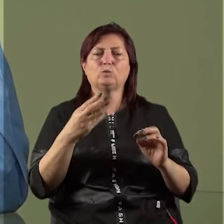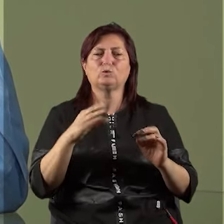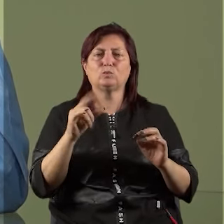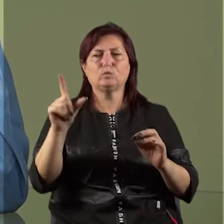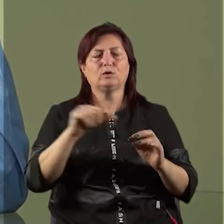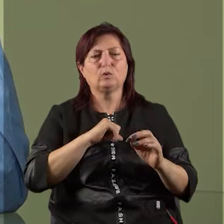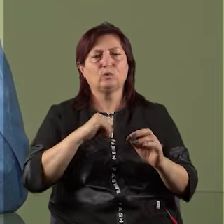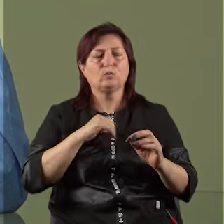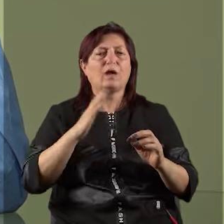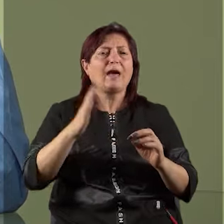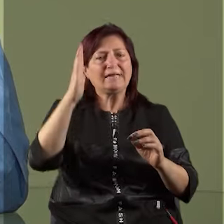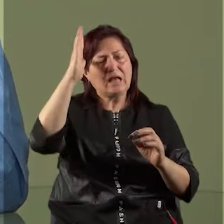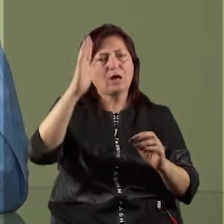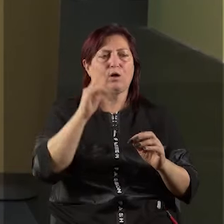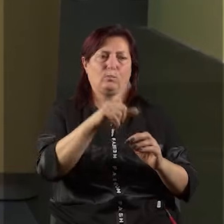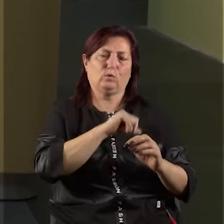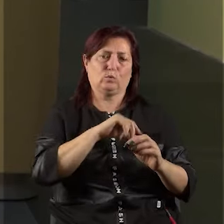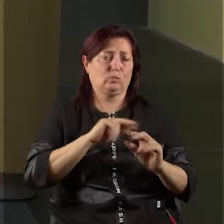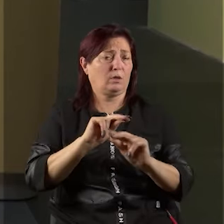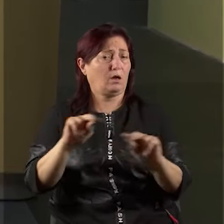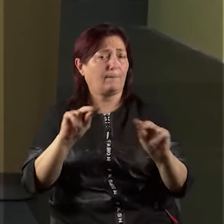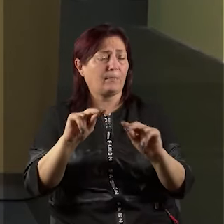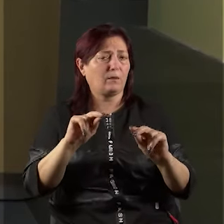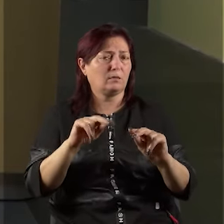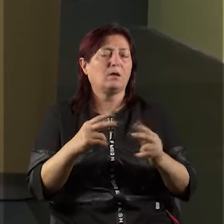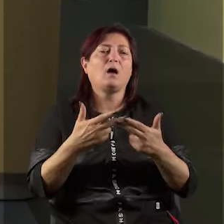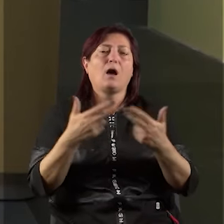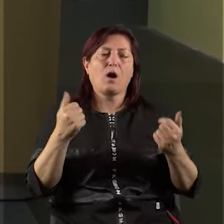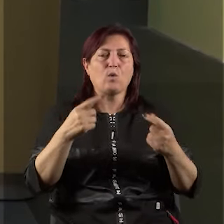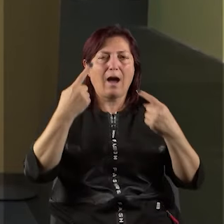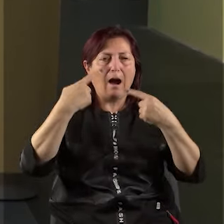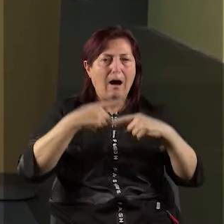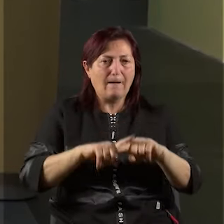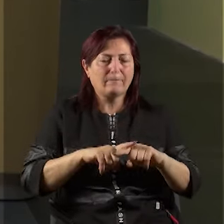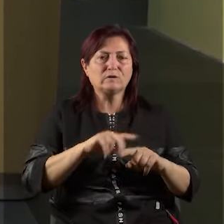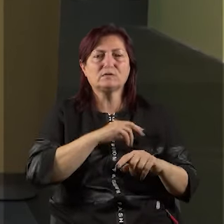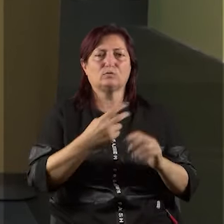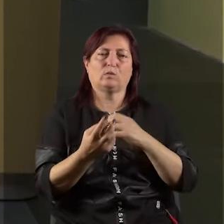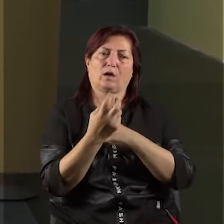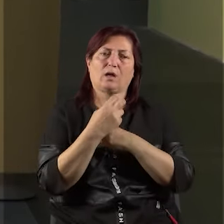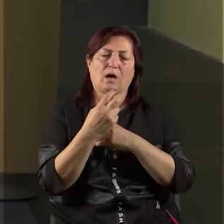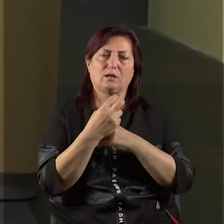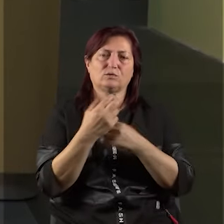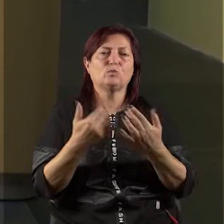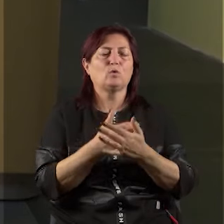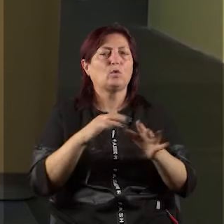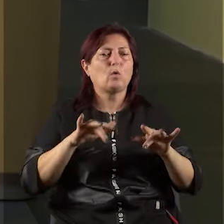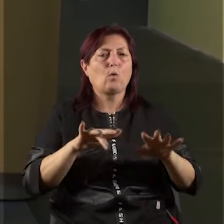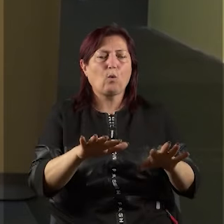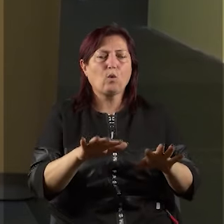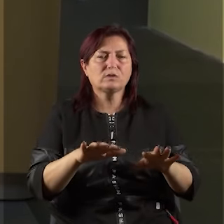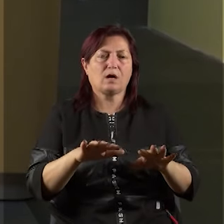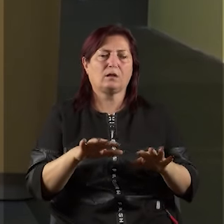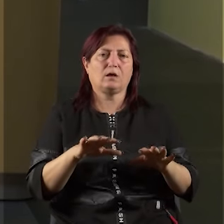այո, եւ նաեւ ինչու՞ չէ, համալսարանի օրինակ կգալիս են մեզ մոտ գործնական պարապմունքների եւ լրագրության բաժնից